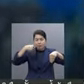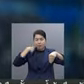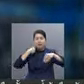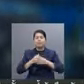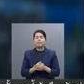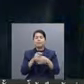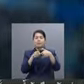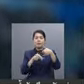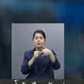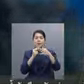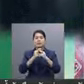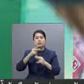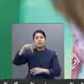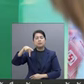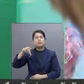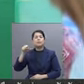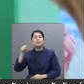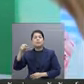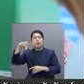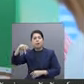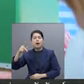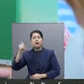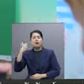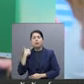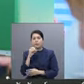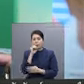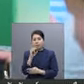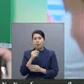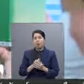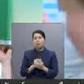พทองทานได้ให้สัมภาษณ์กับสื่อมวลชนนะครับโดยระบุว่าก่อนการเดินทาง